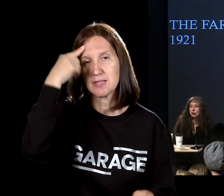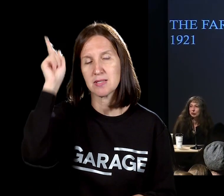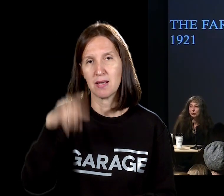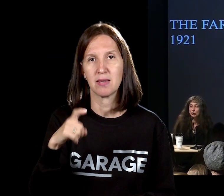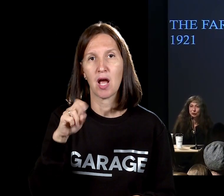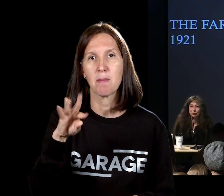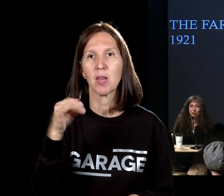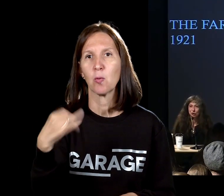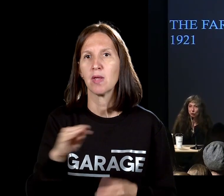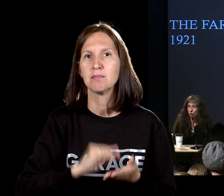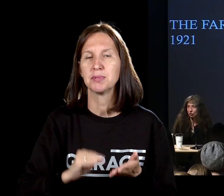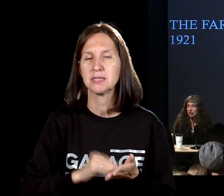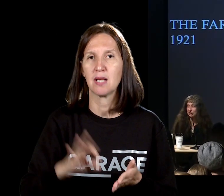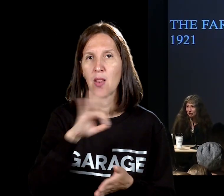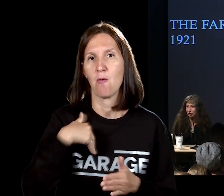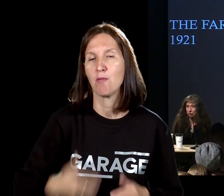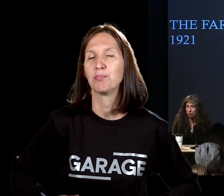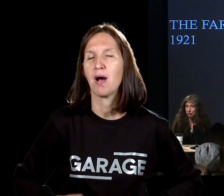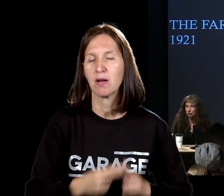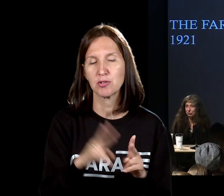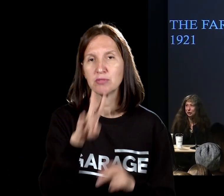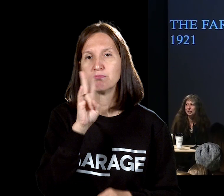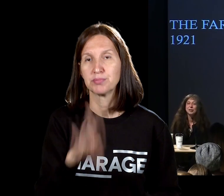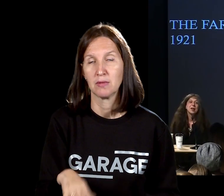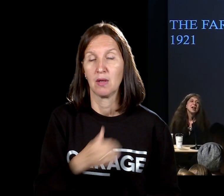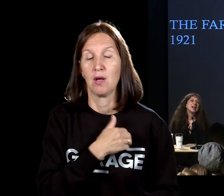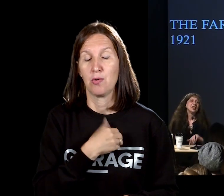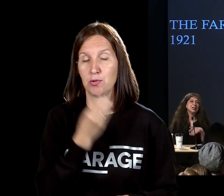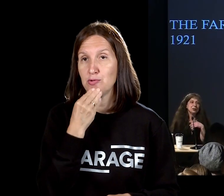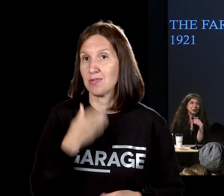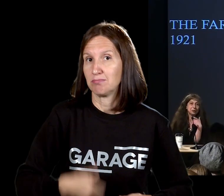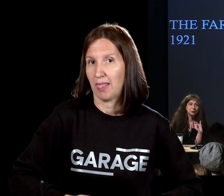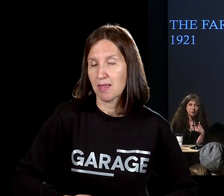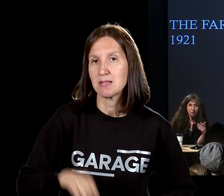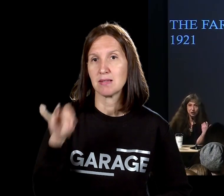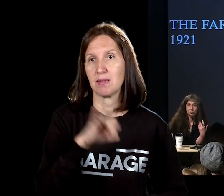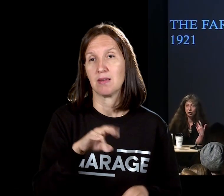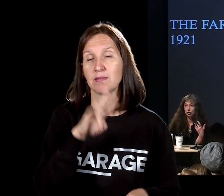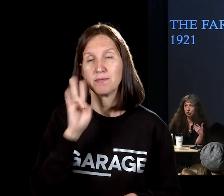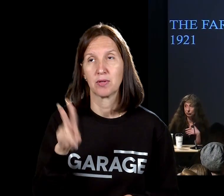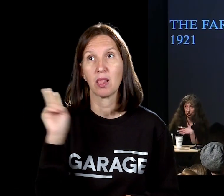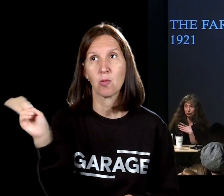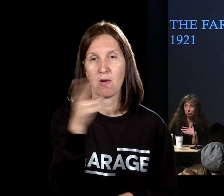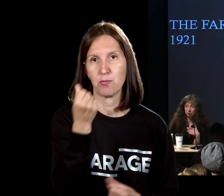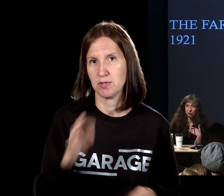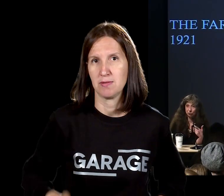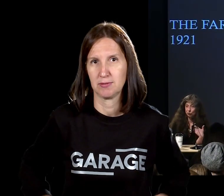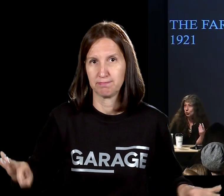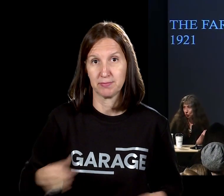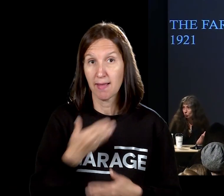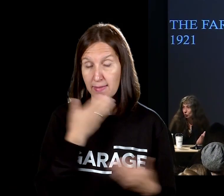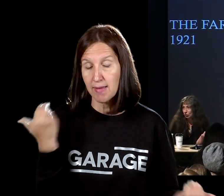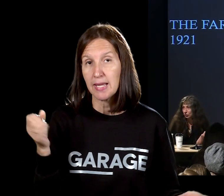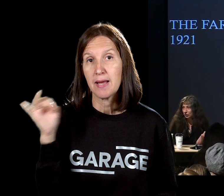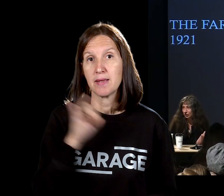Хемингуэя, вот про этот Париж, в котором вечно хочется есть, и вечно ни у кого нету денег. И при этом он как бы все равно понимает, что